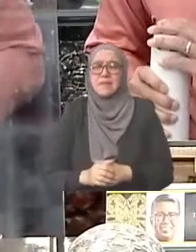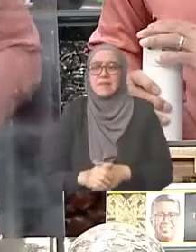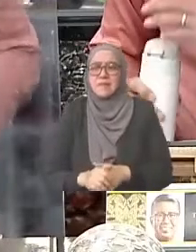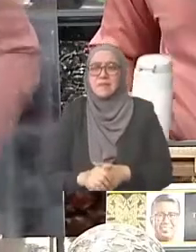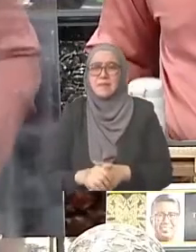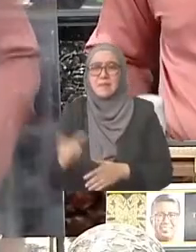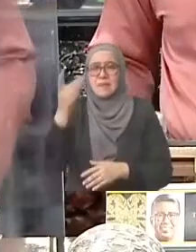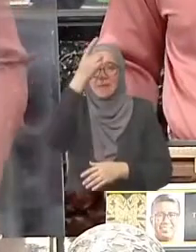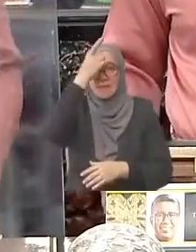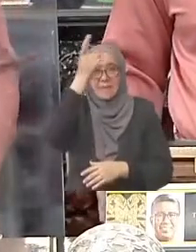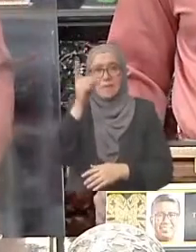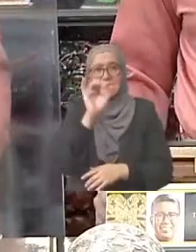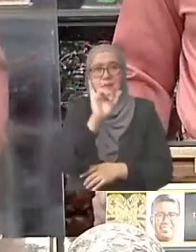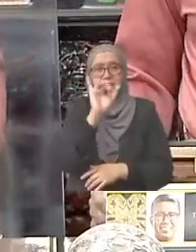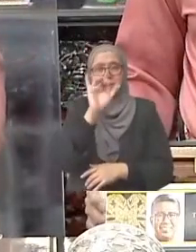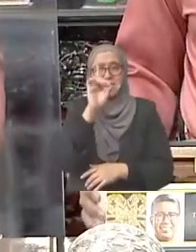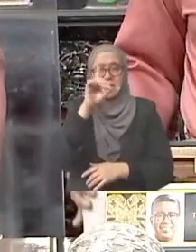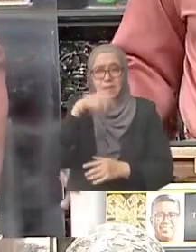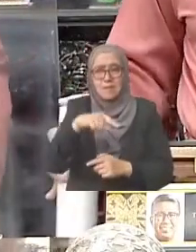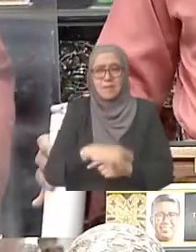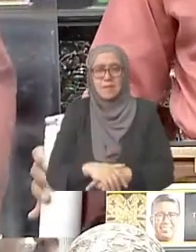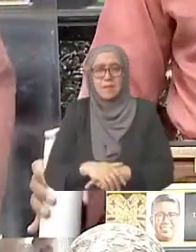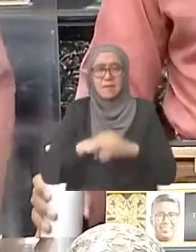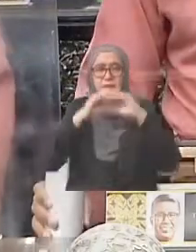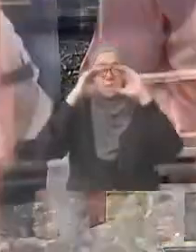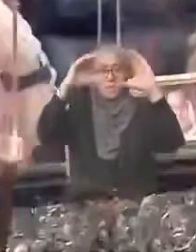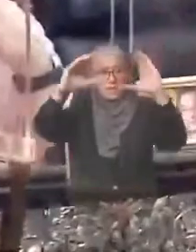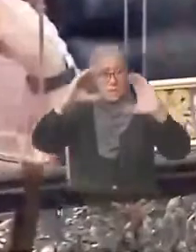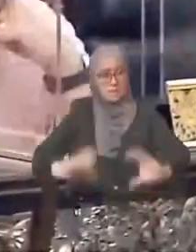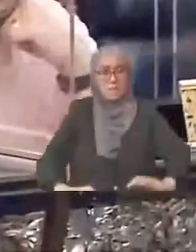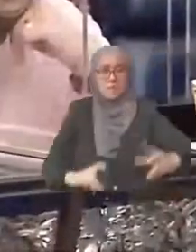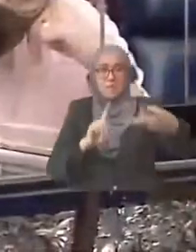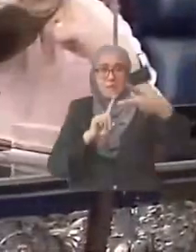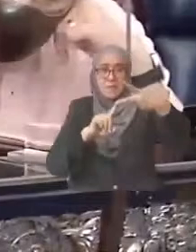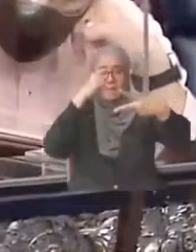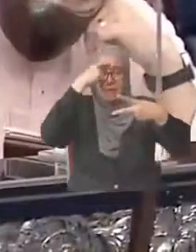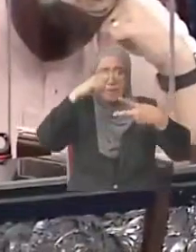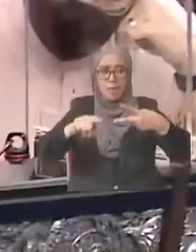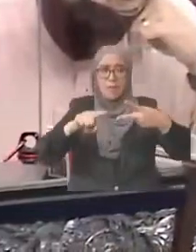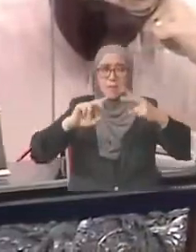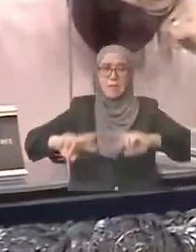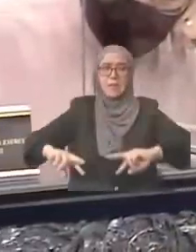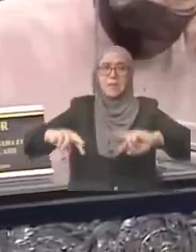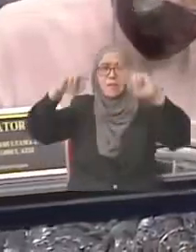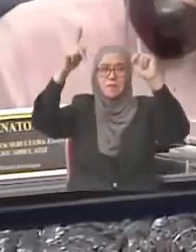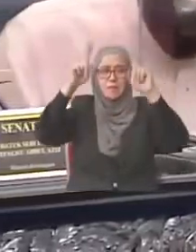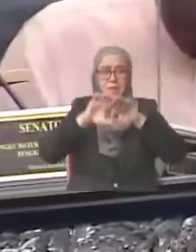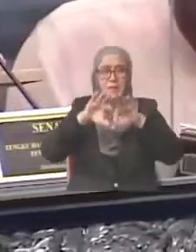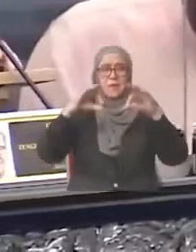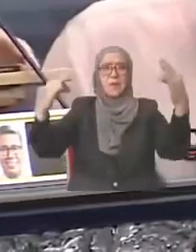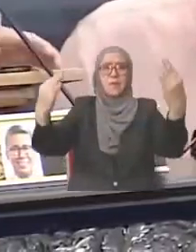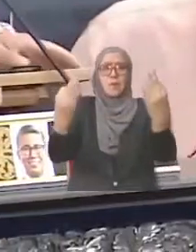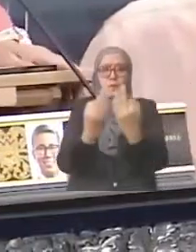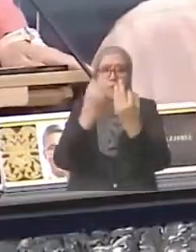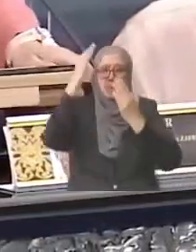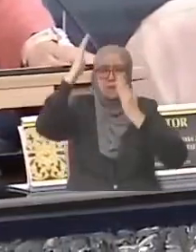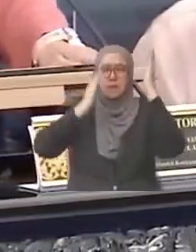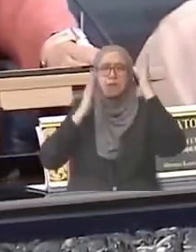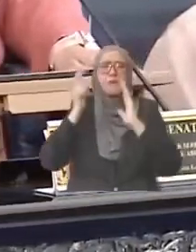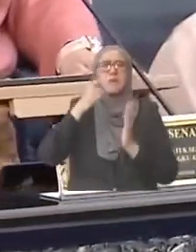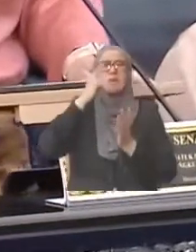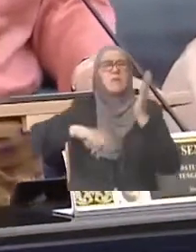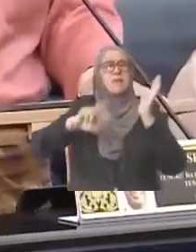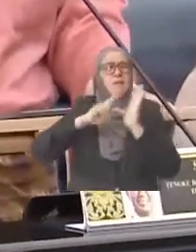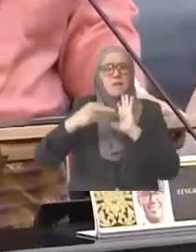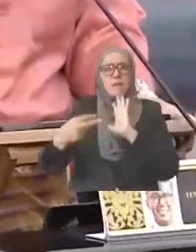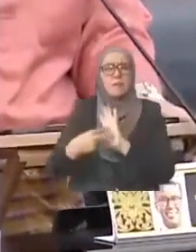Hai aku ini betul cuci kedua adalah untuk membangun sebuah keluarga militer apalah